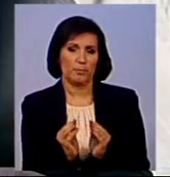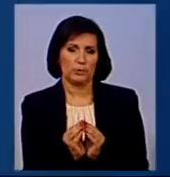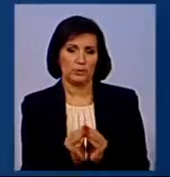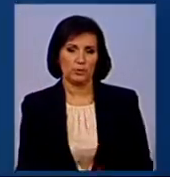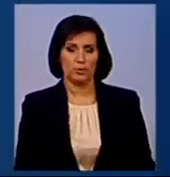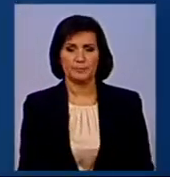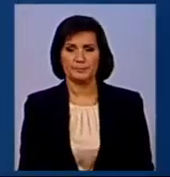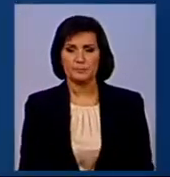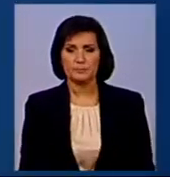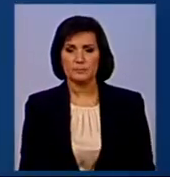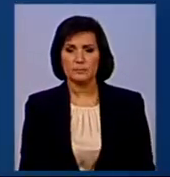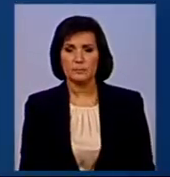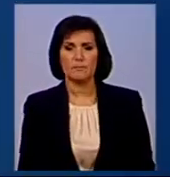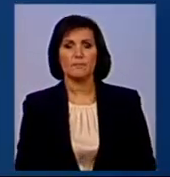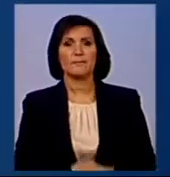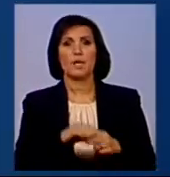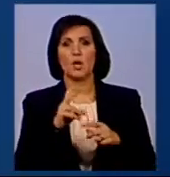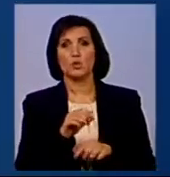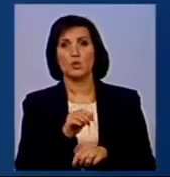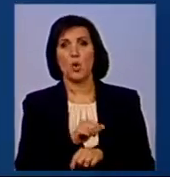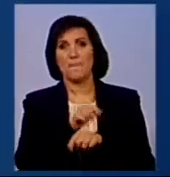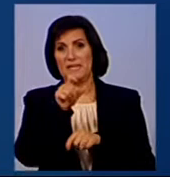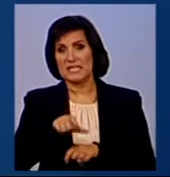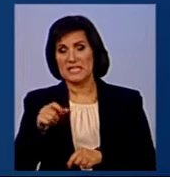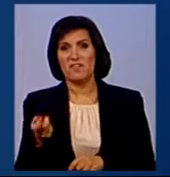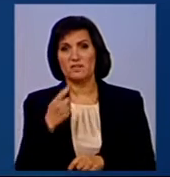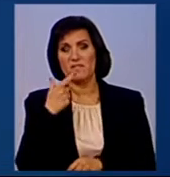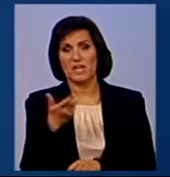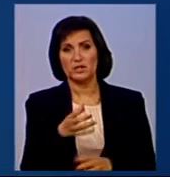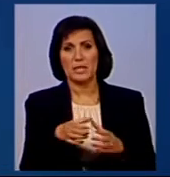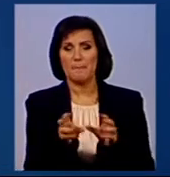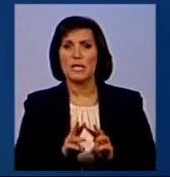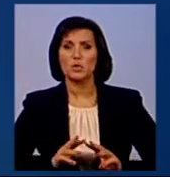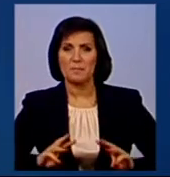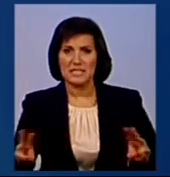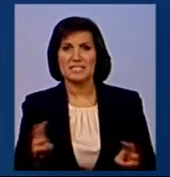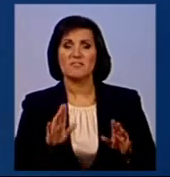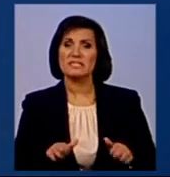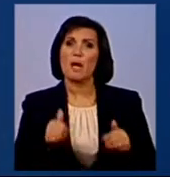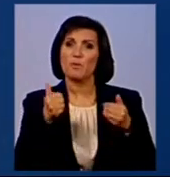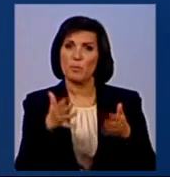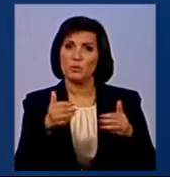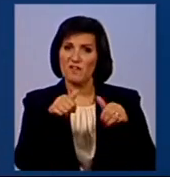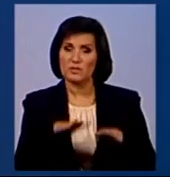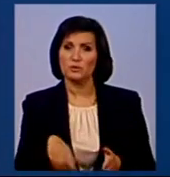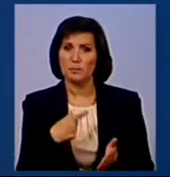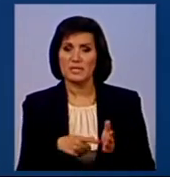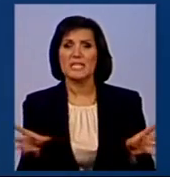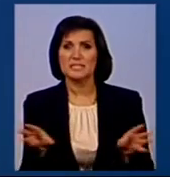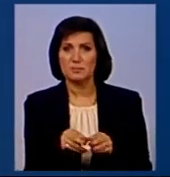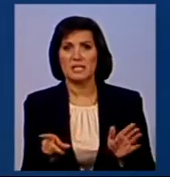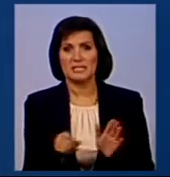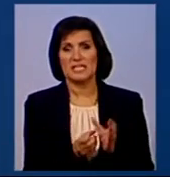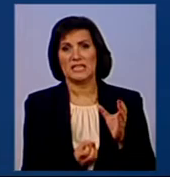постійною. До мітингарів вийшов речник Кабінету міністрів Михайло Шевченко, запропонував вирішувати питання спільно